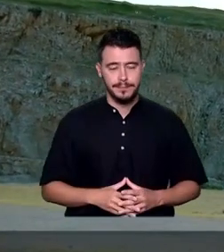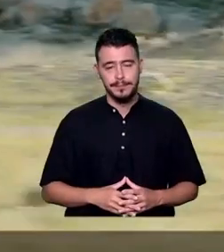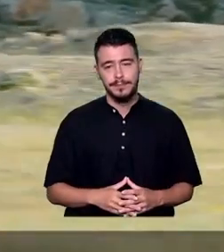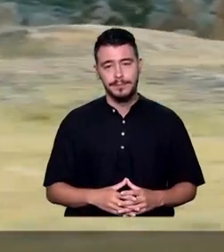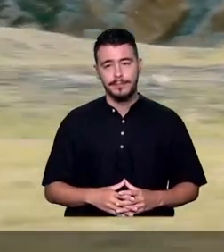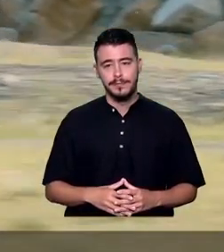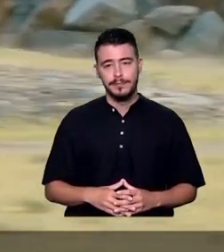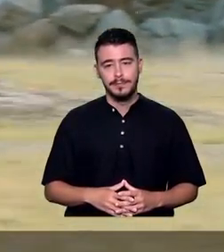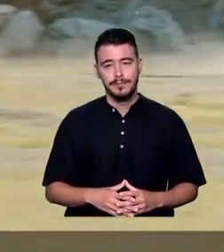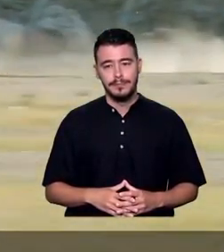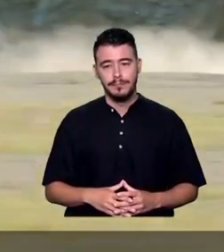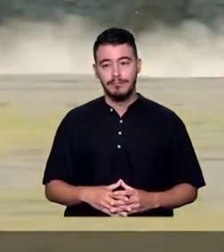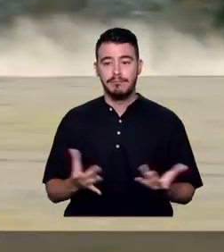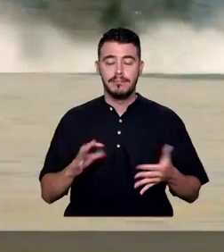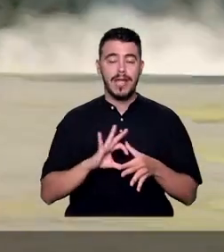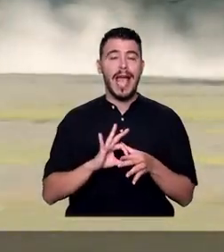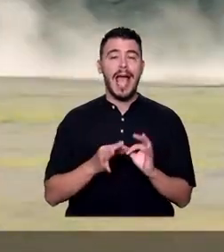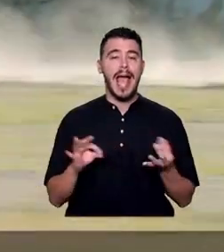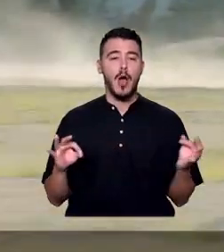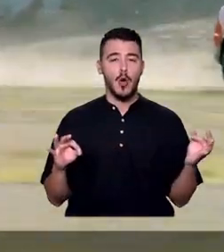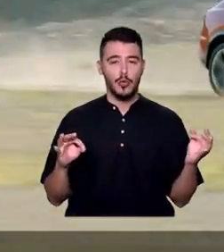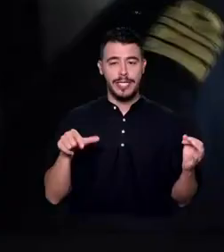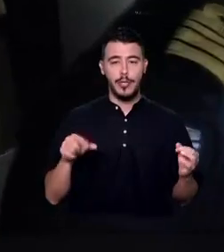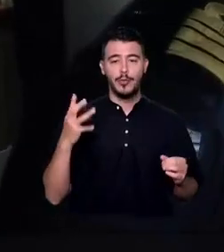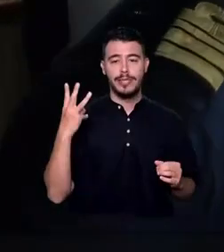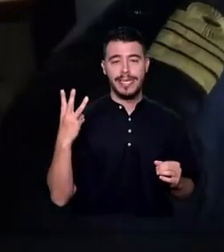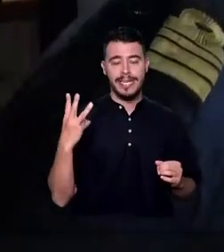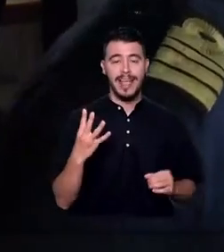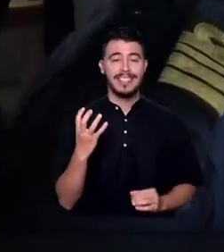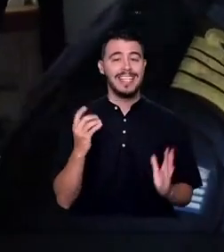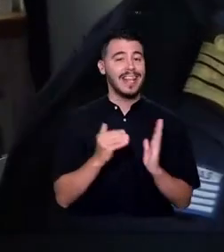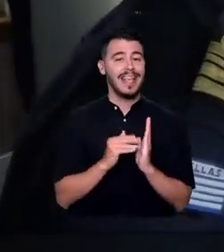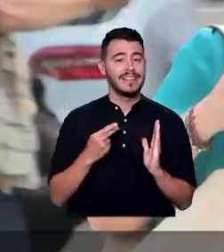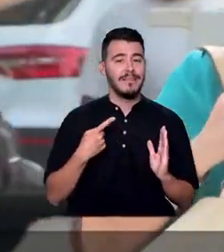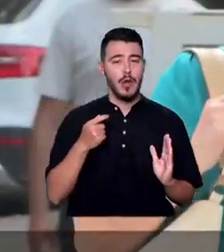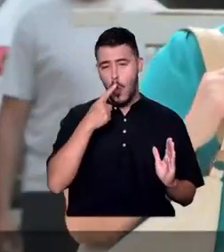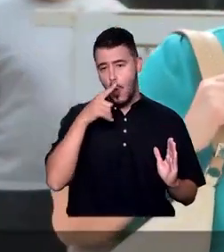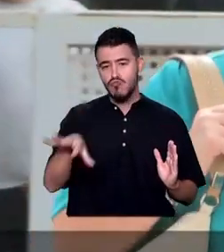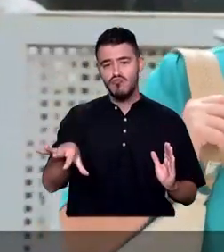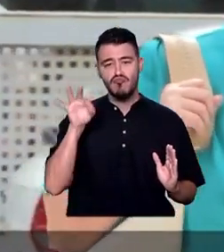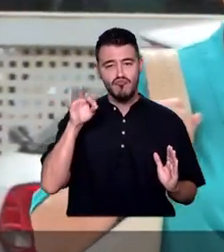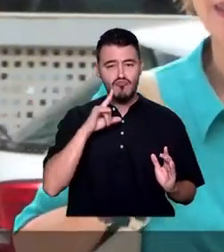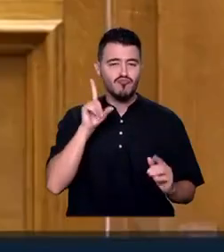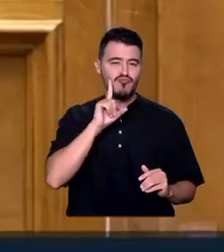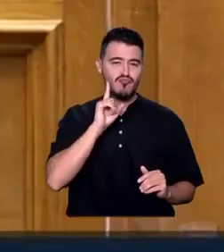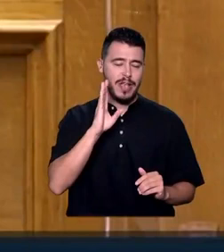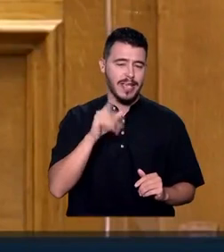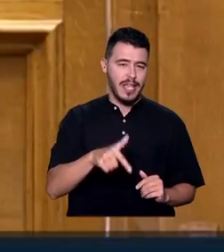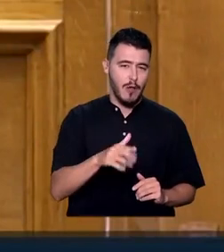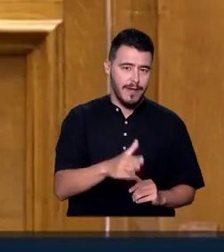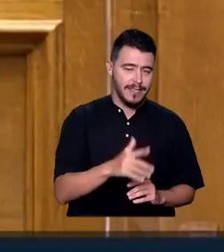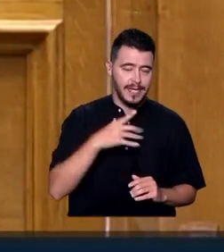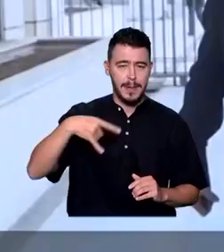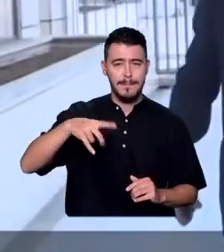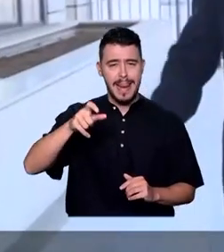Για κομματική ψήφο εμπιστοσύνης πήρε το Audi Q3 των 40.000 ευρώ. Το ζήτησαν οι βουλευτές Ευάγγελος Αποστολάκης του ΣΥΡΙΖΑ, Όλγα Γεροβασίλη του ίδιου κόμματος και Θάνος Πλεύρης της